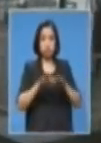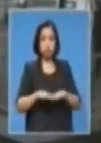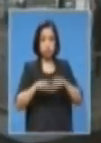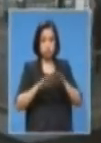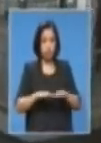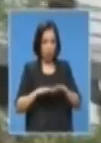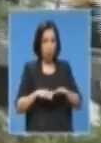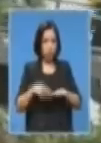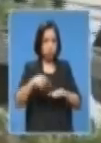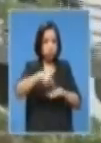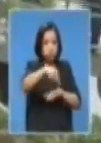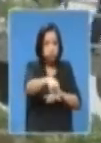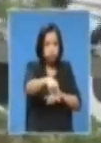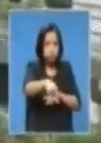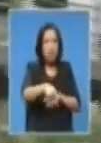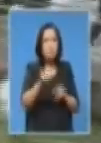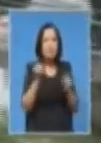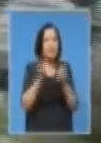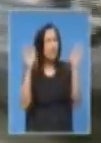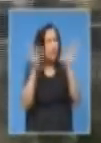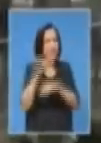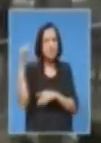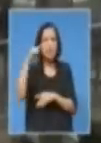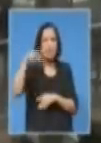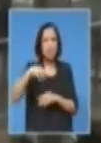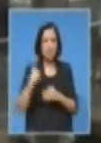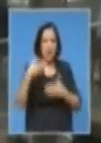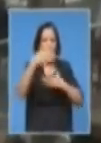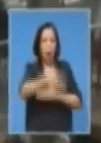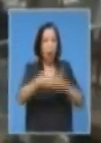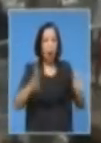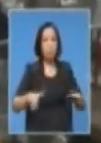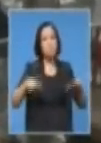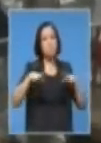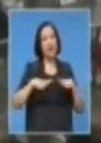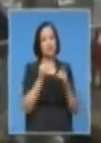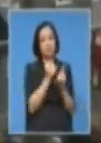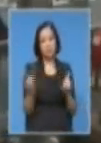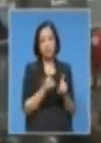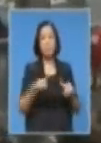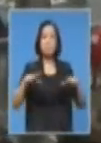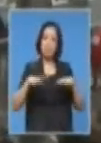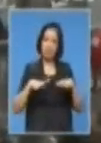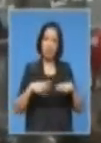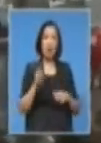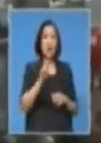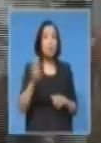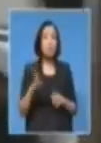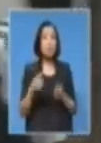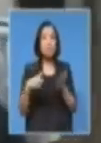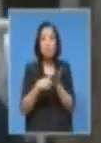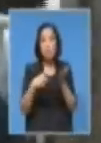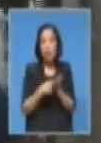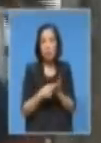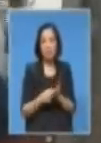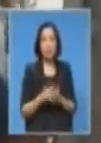ที่โป๊ะเรือจะมีห้องโดยสารให้เหมือนในสนามบินครับตรงนี้เป็นที่พักผู้โดยสารแล้วก็มีการระบบการจำหน่ายตัวที่เป็นระบบอิเล็กทรอนิกส์นะครับก็จะ